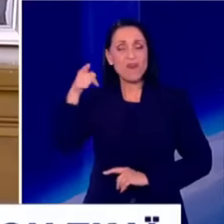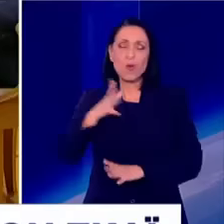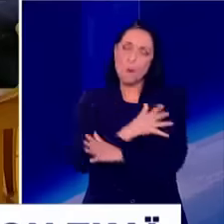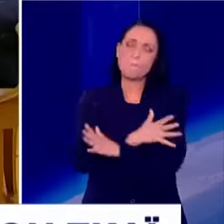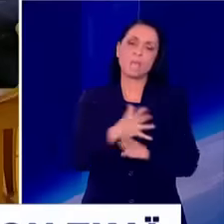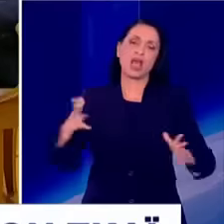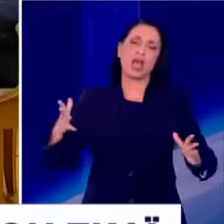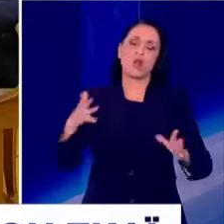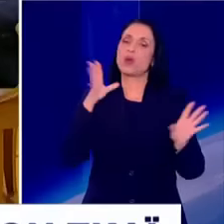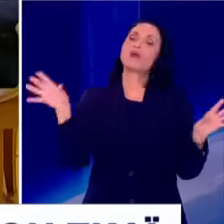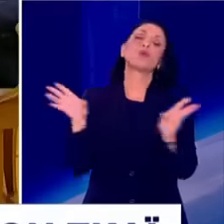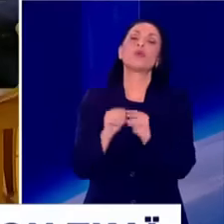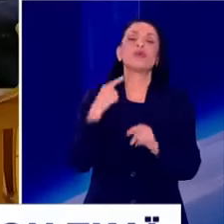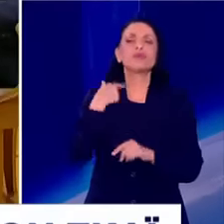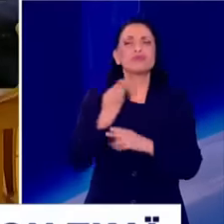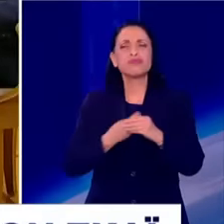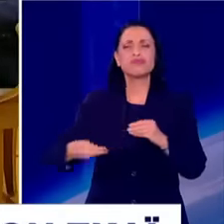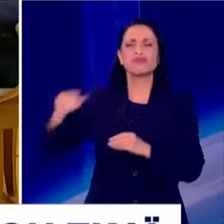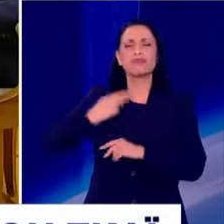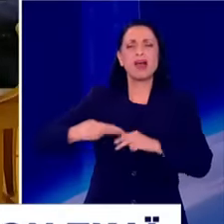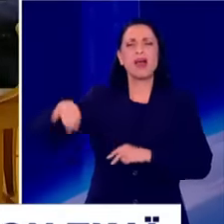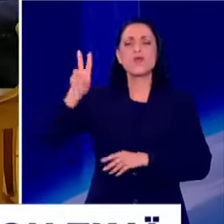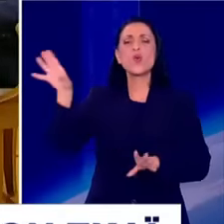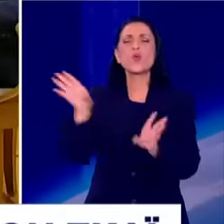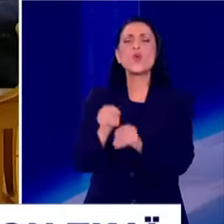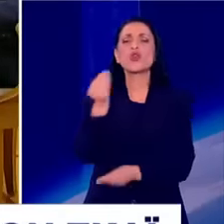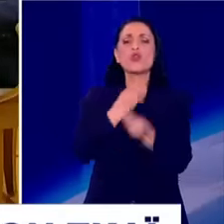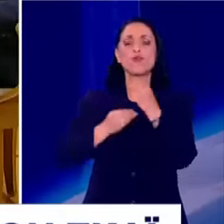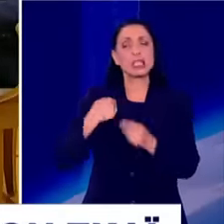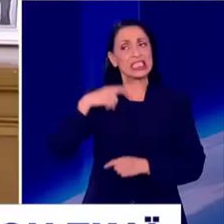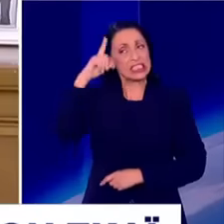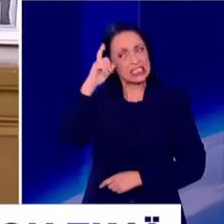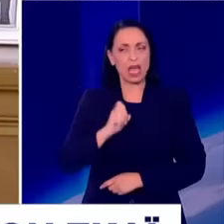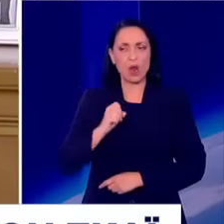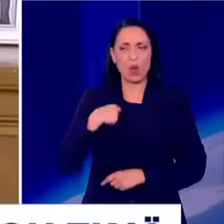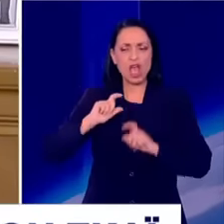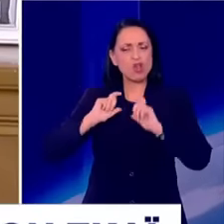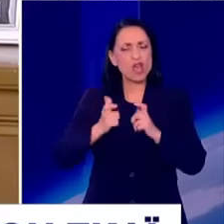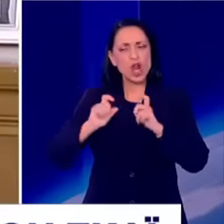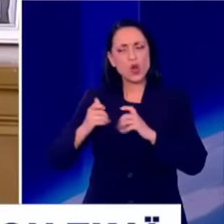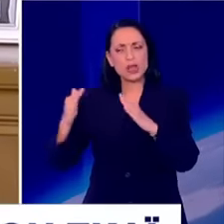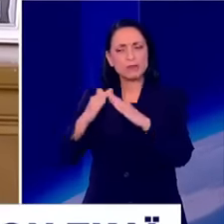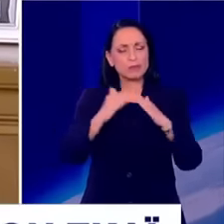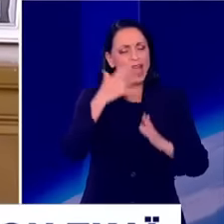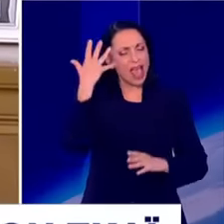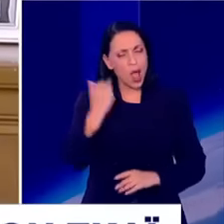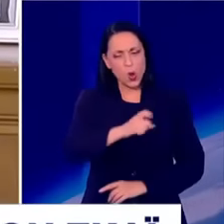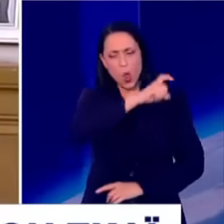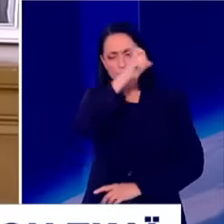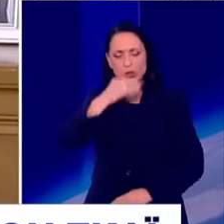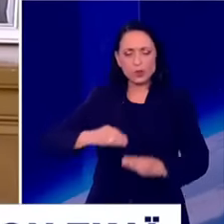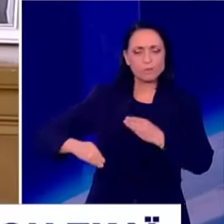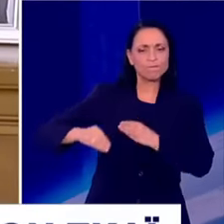ο επίμονος πληθωρισμός στα τρόφιμα. Και γνωρίζω πολύ καλά ότι υπάρχουν νοικοκυριά σήμερα τα οποία δοκιμάζονται και για τα οποία οι